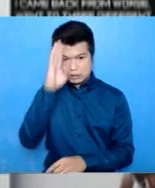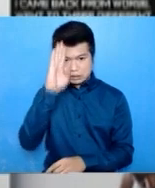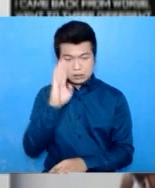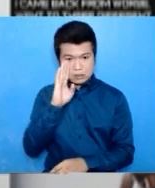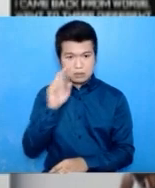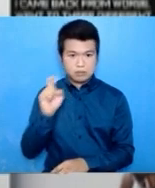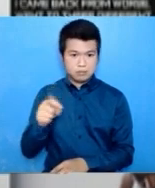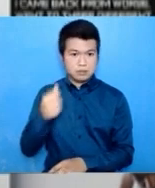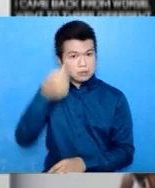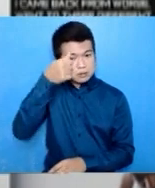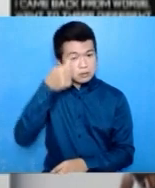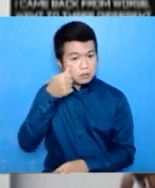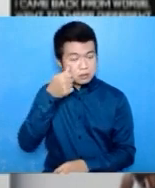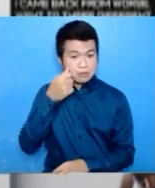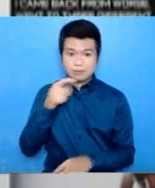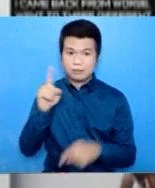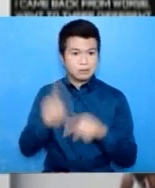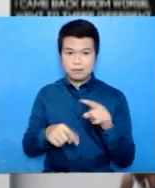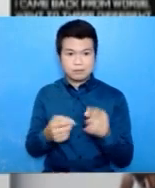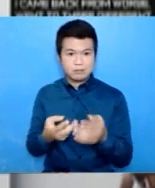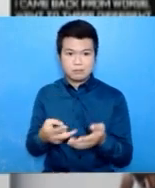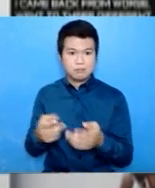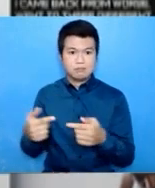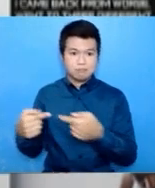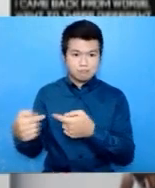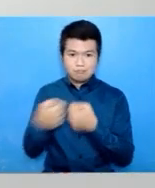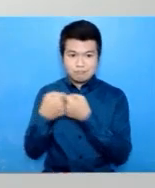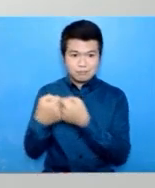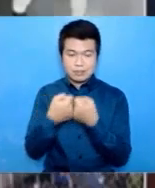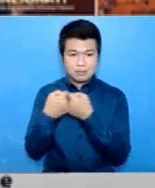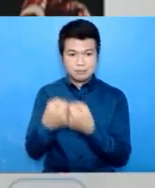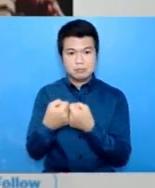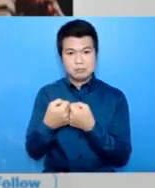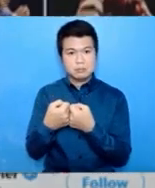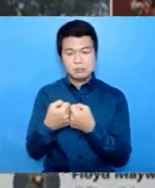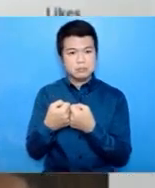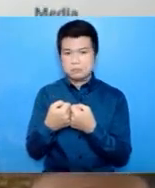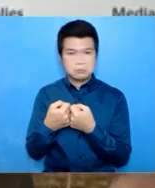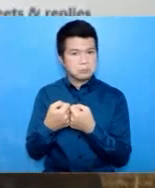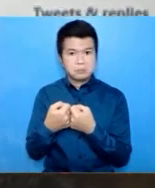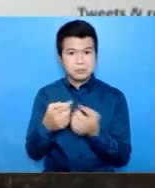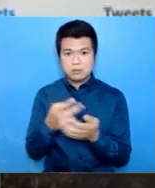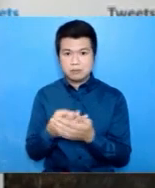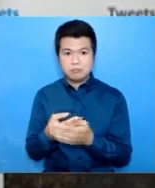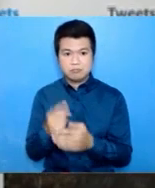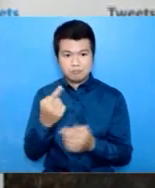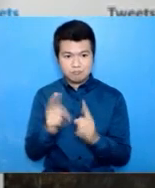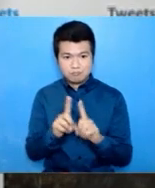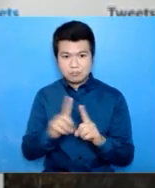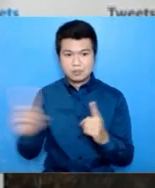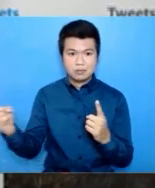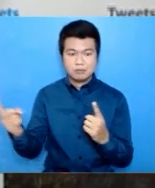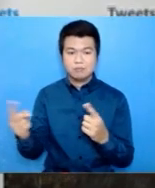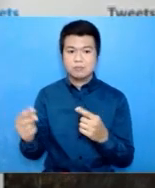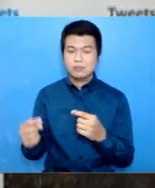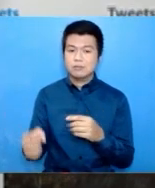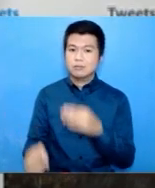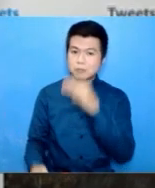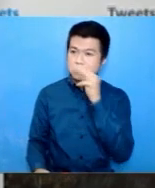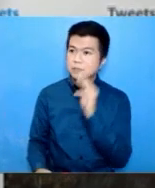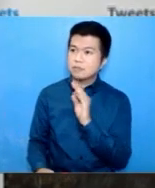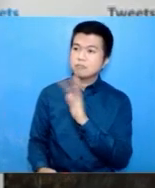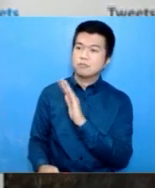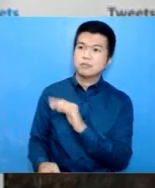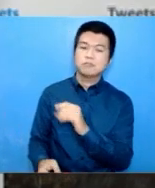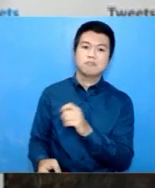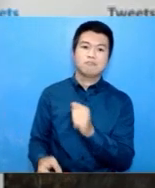kaya malabong makatungtong siya sa ring para sa inaabang laban. Nagpaabot naman ng well wishes si Pac-Man kay Spence para sa agaran niyang